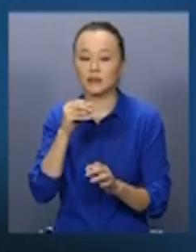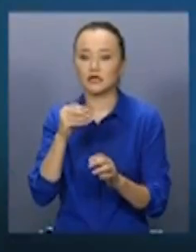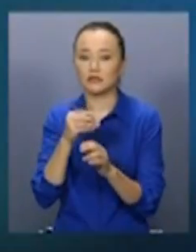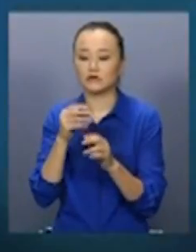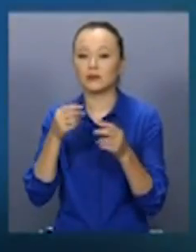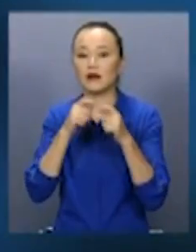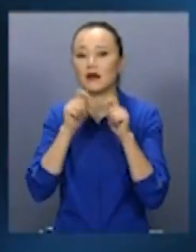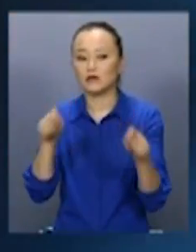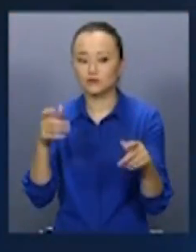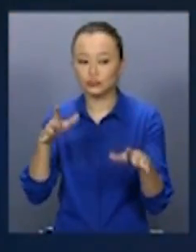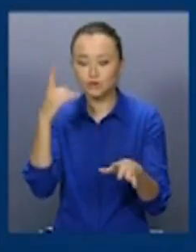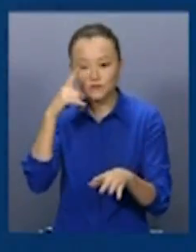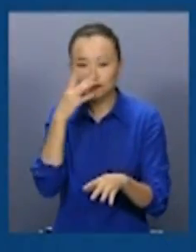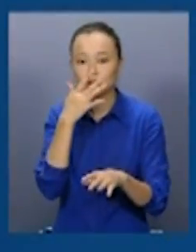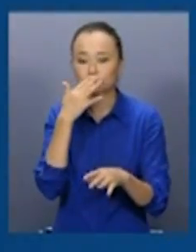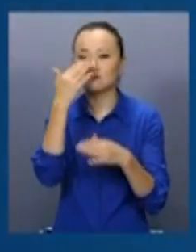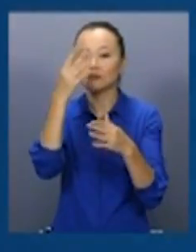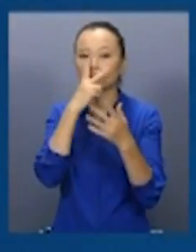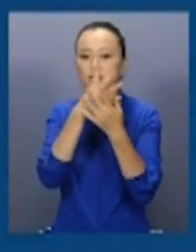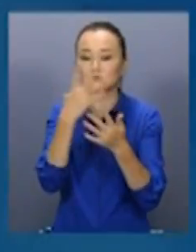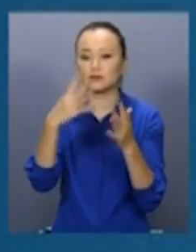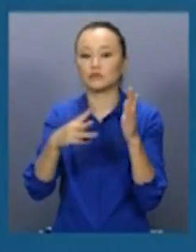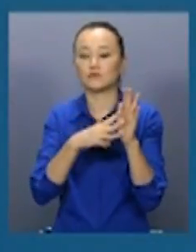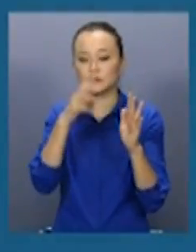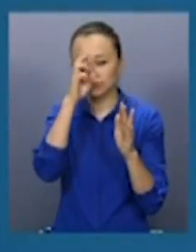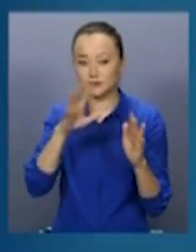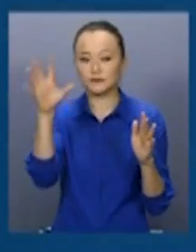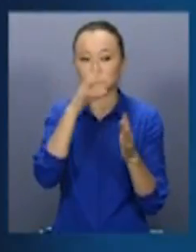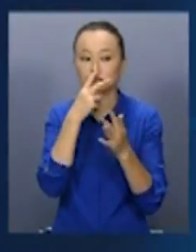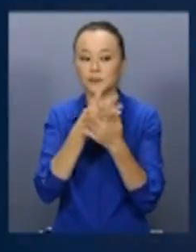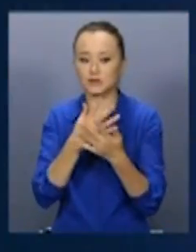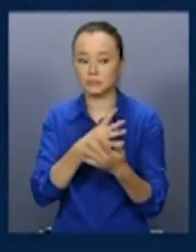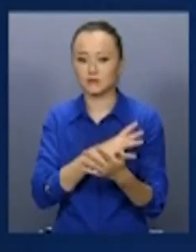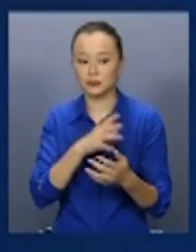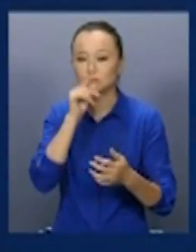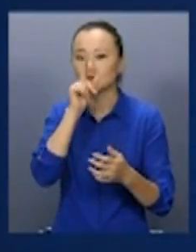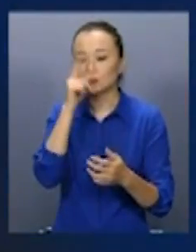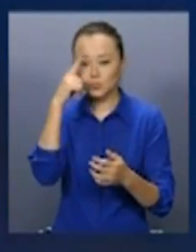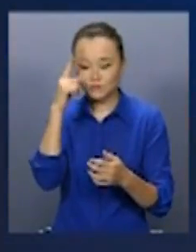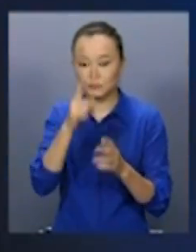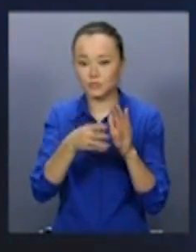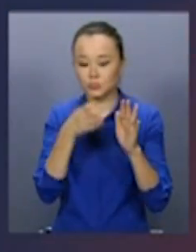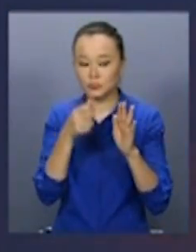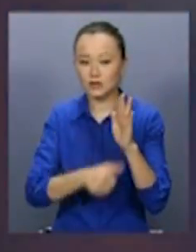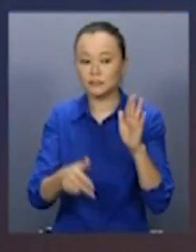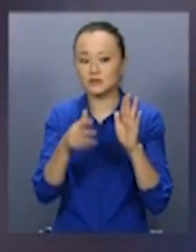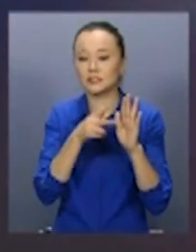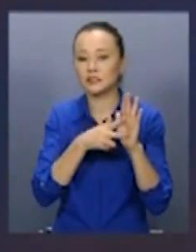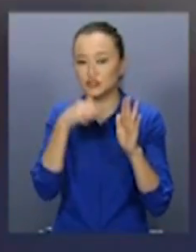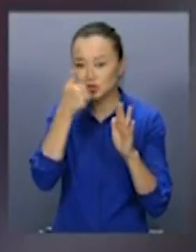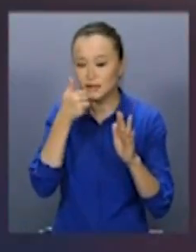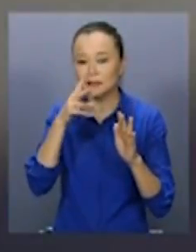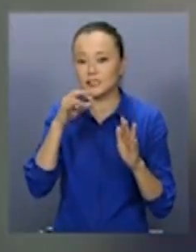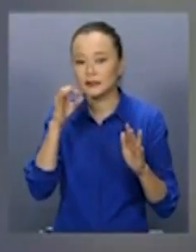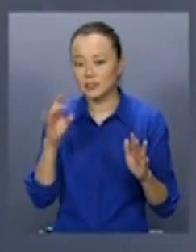сәттен бастап мультфильм шетелдерге ұсынылып 48 елдің экранынан көрсетілді. Мультфильм 1968 жылы Ленинград,